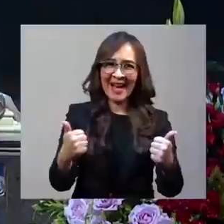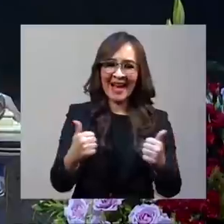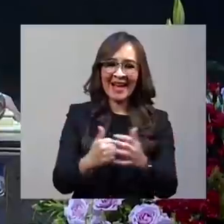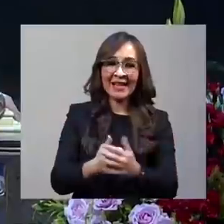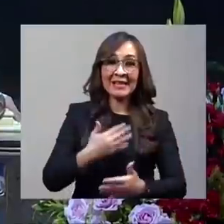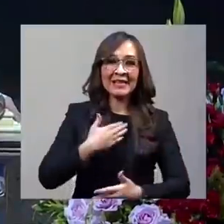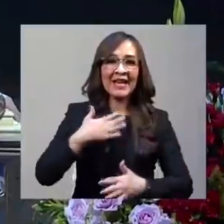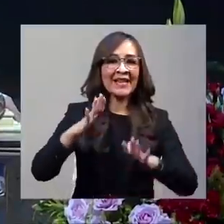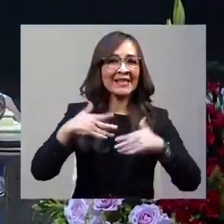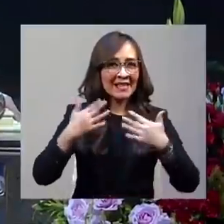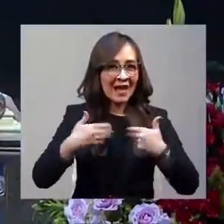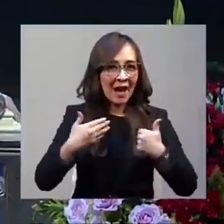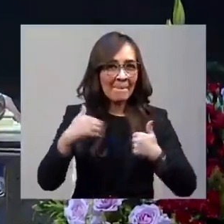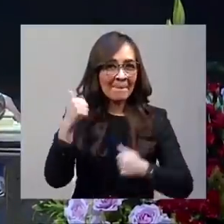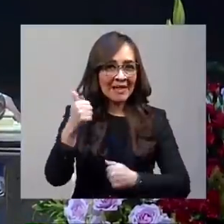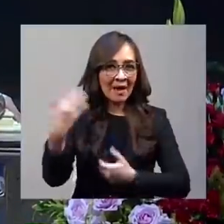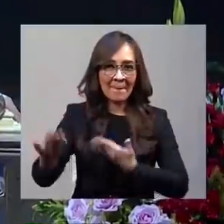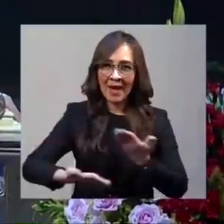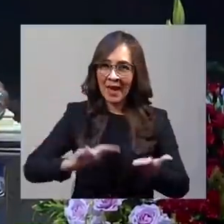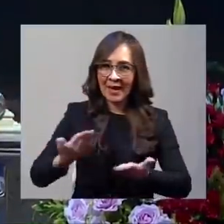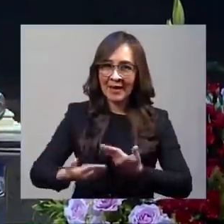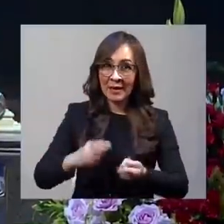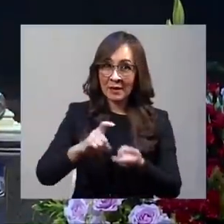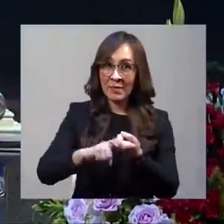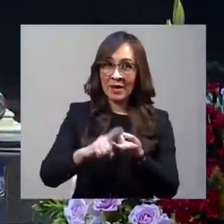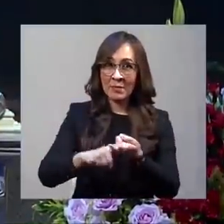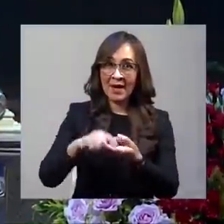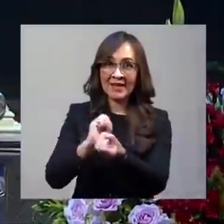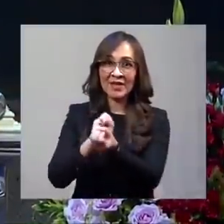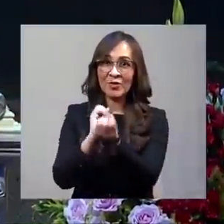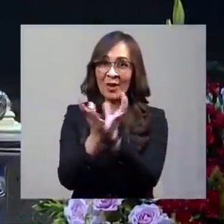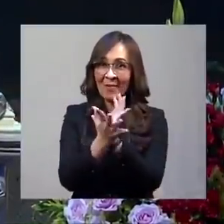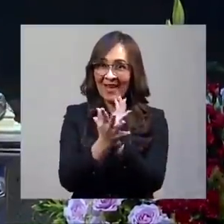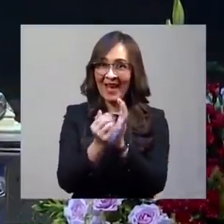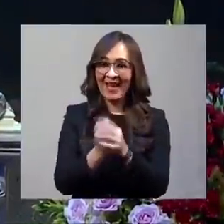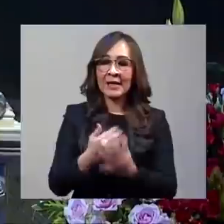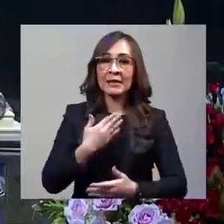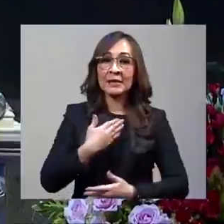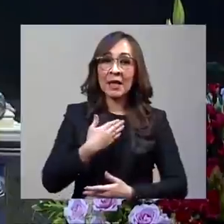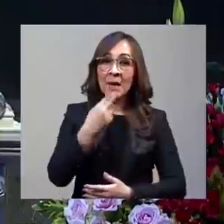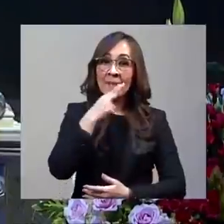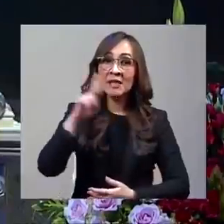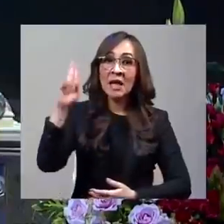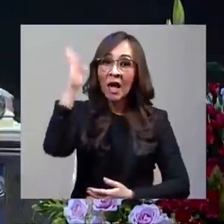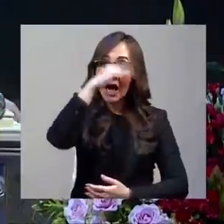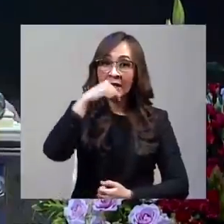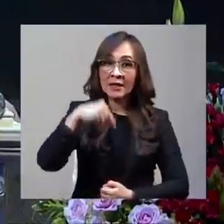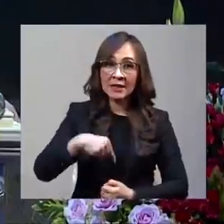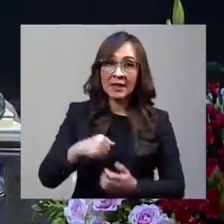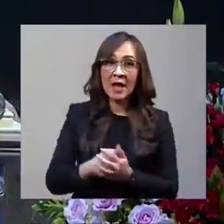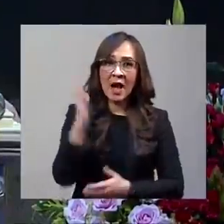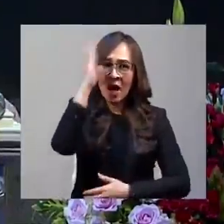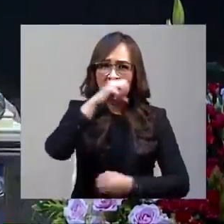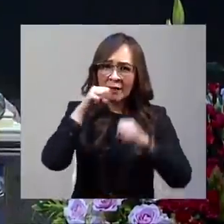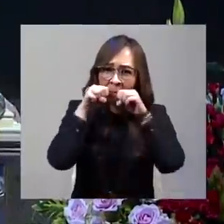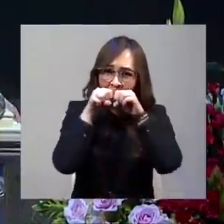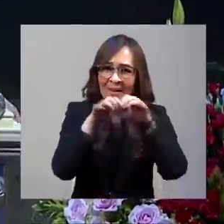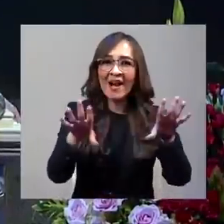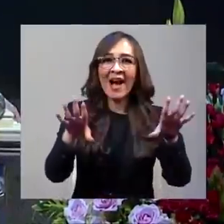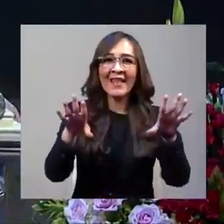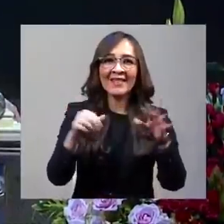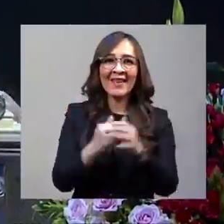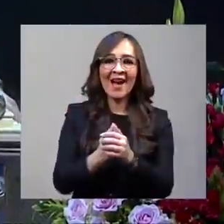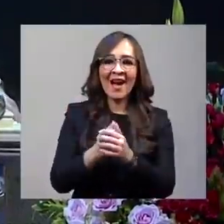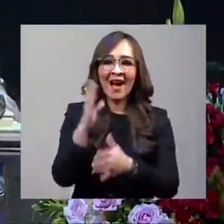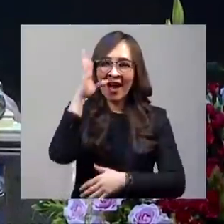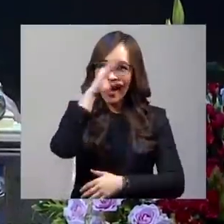melayani kawan-kawan dari Goshen Surabaya ini, dan saya percaya hari ini adalah hari anugerah, hari berkat, hari kemurahan,